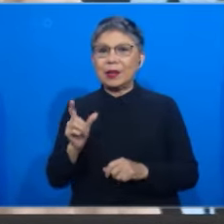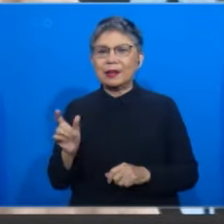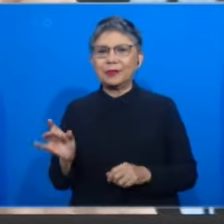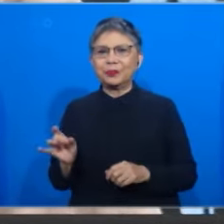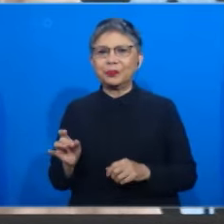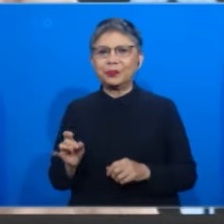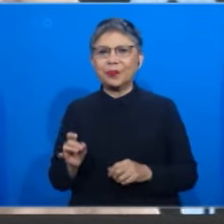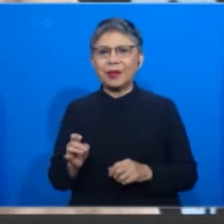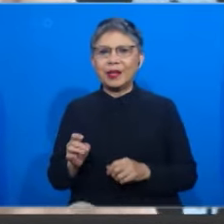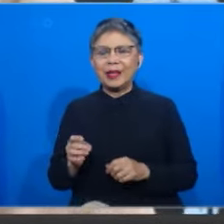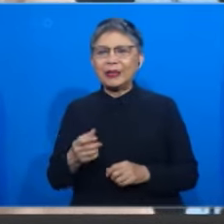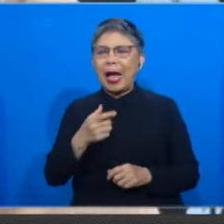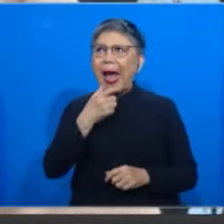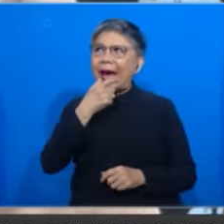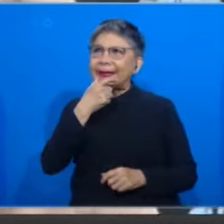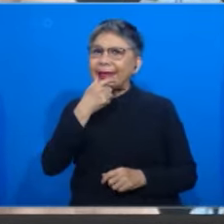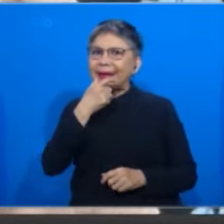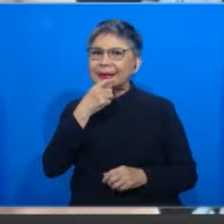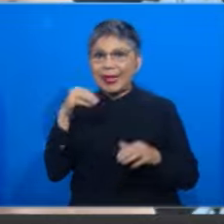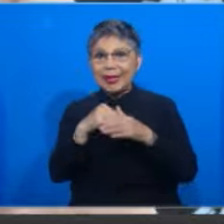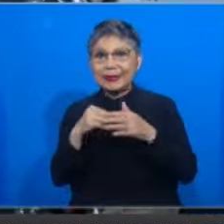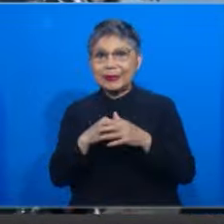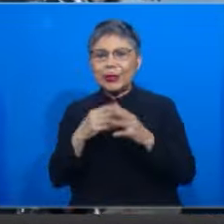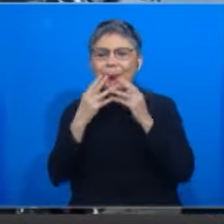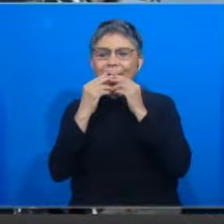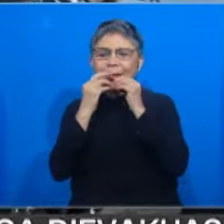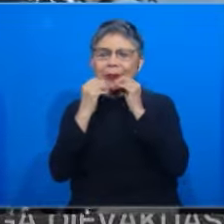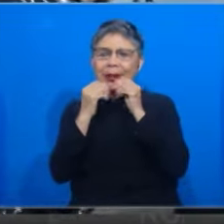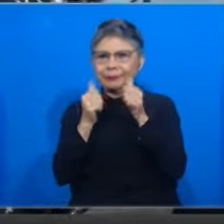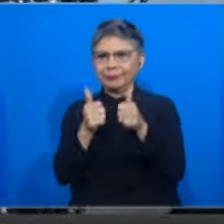Pas waktu digigit itu, apalagi yang ada isinya itu lumer.